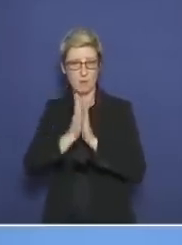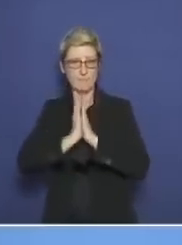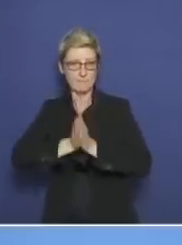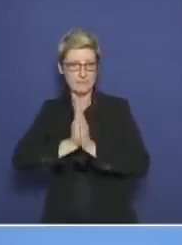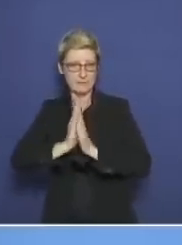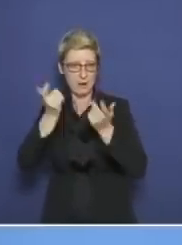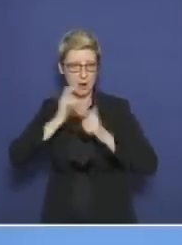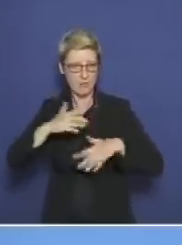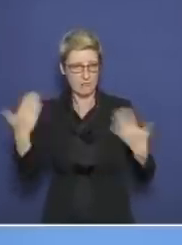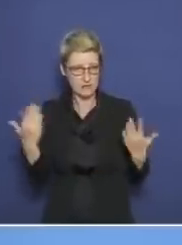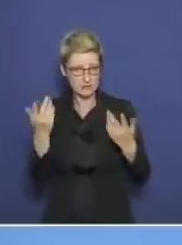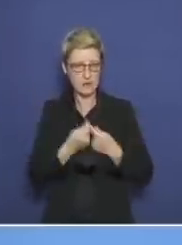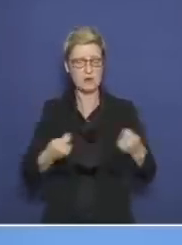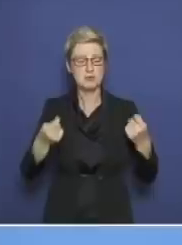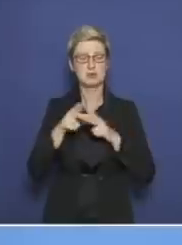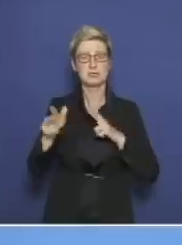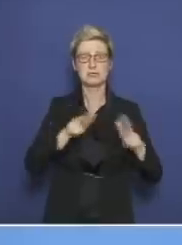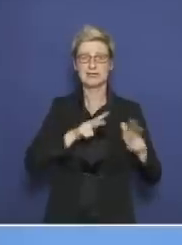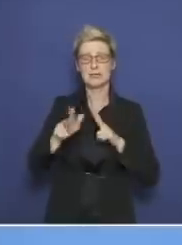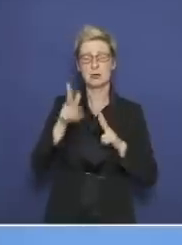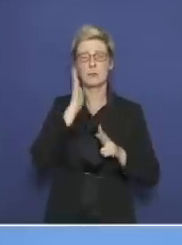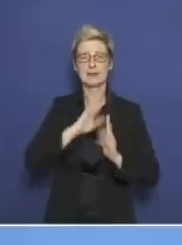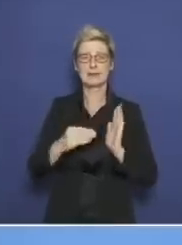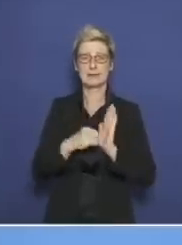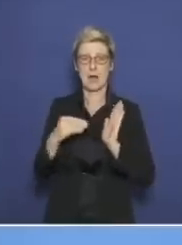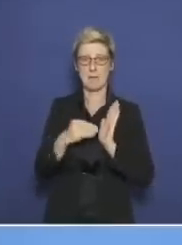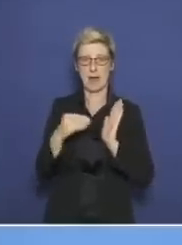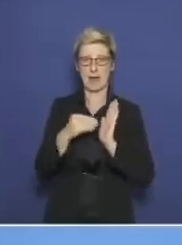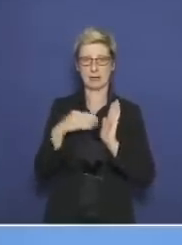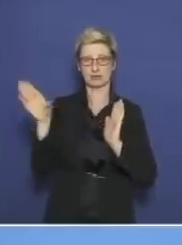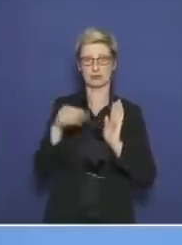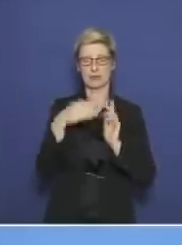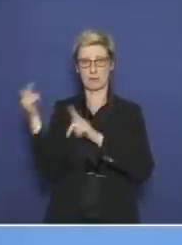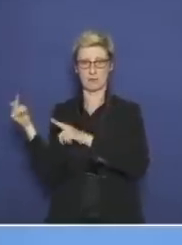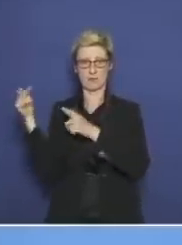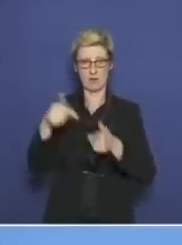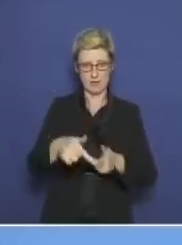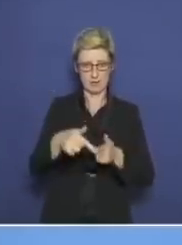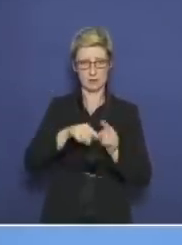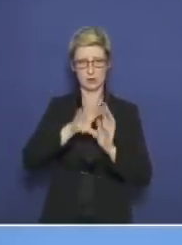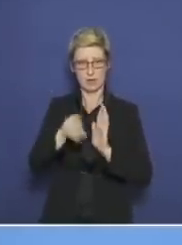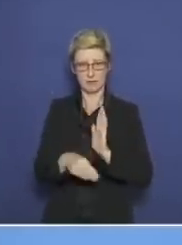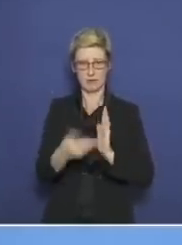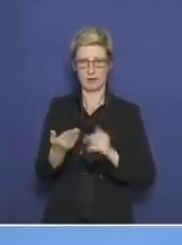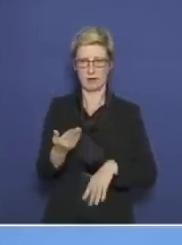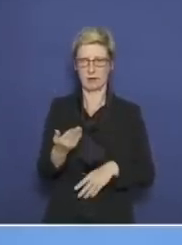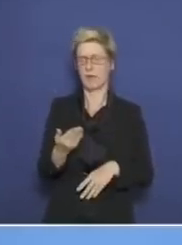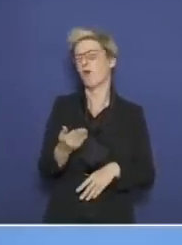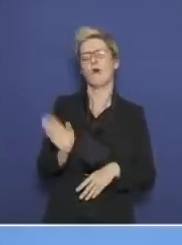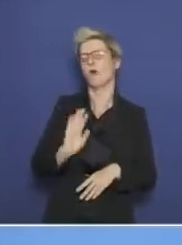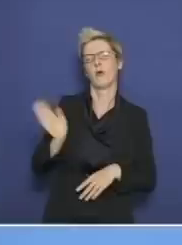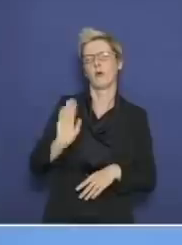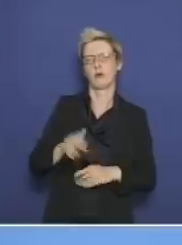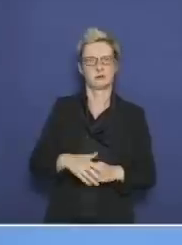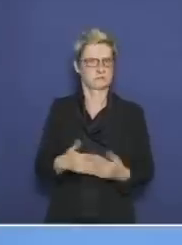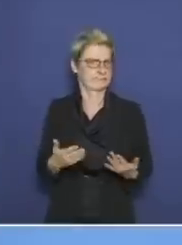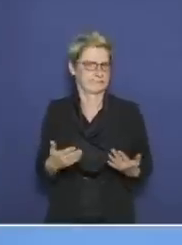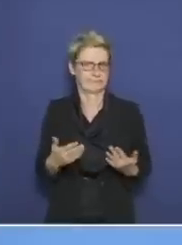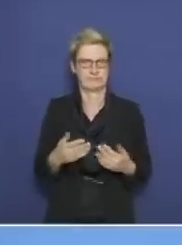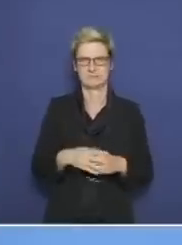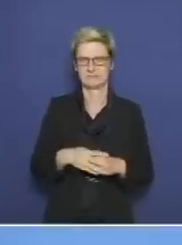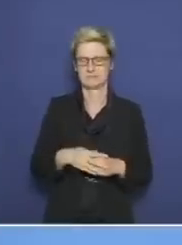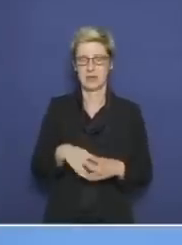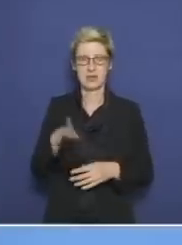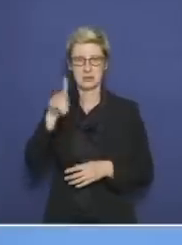dass die Bundesregierung Teil seiner Delegation ist, dann ist das, finde ich, in dieser Pandemie für die